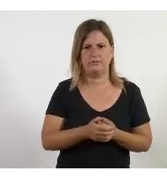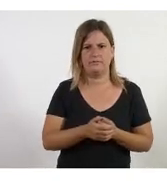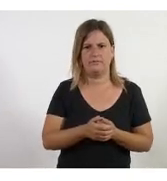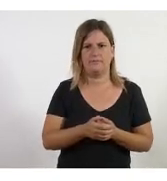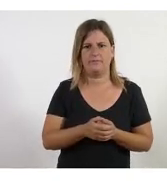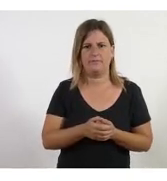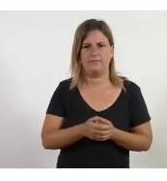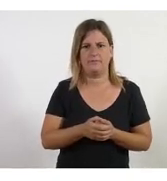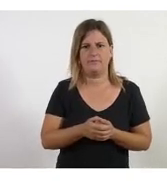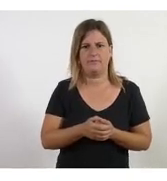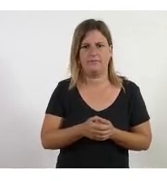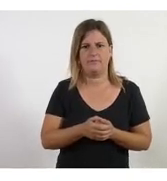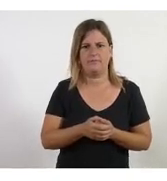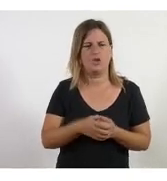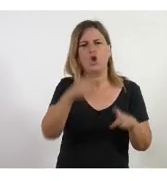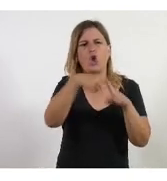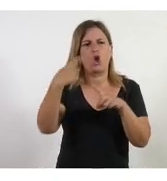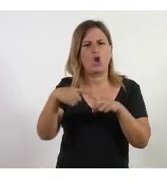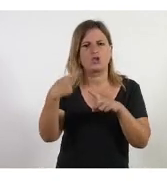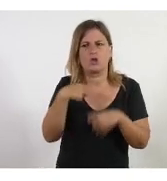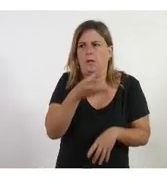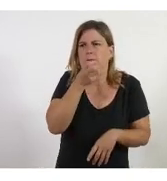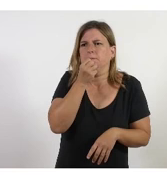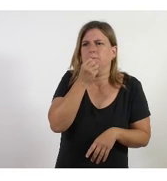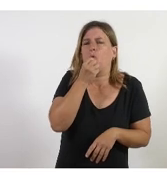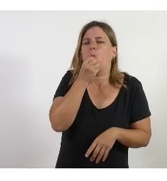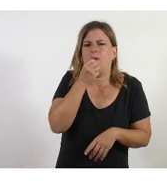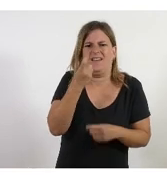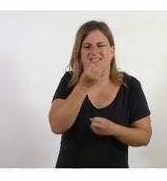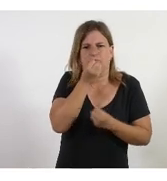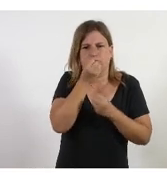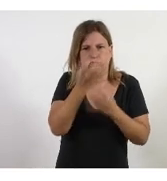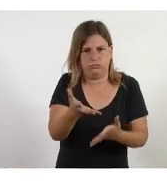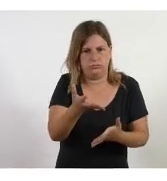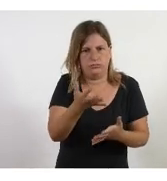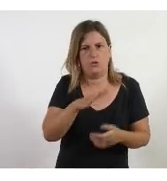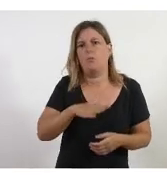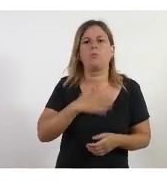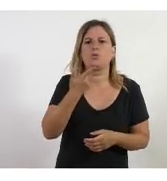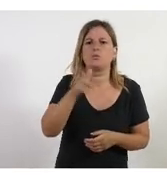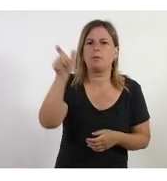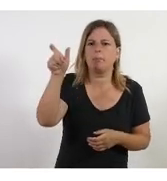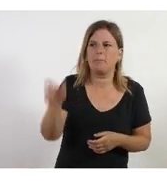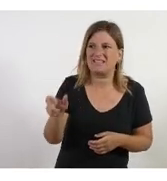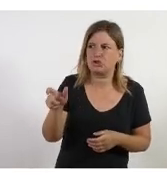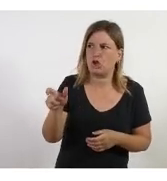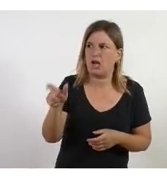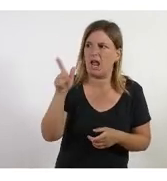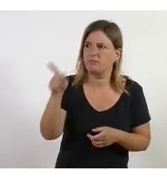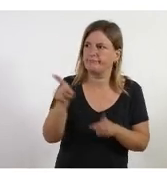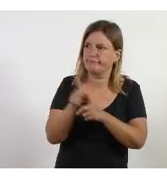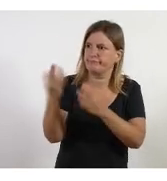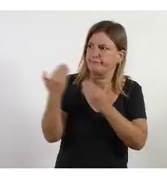que jo no he pogut expressar? A lo millor amb una persona que no ha estat a l'alçada en